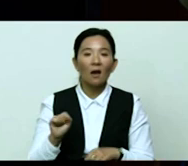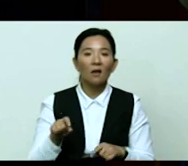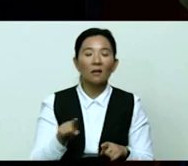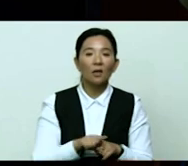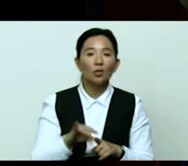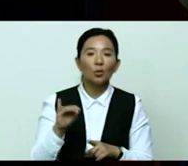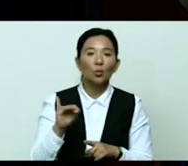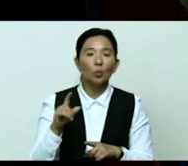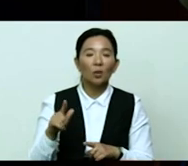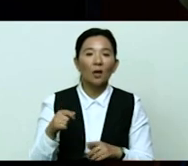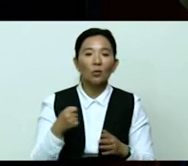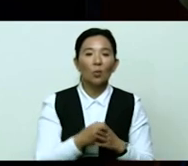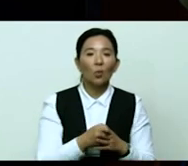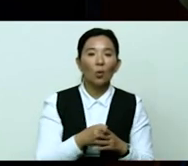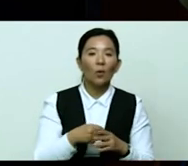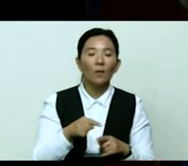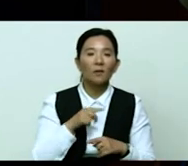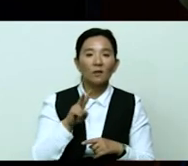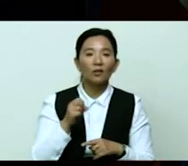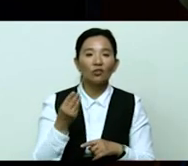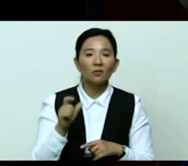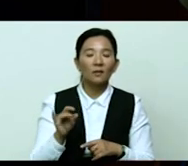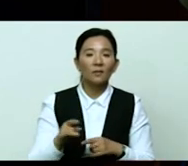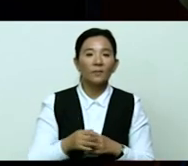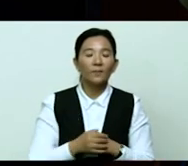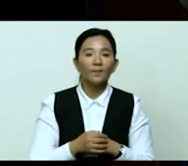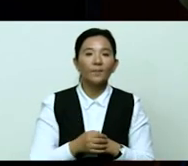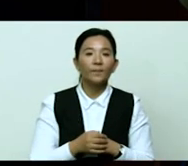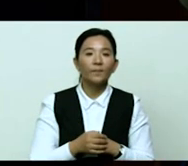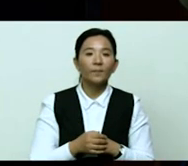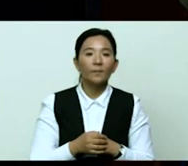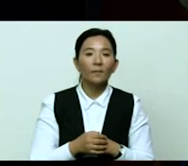юге доходили до Кашгара.